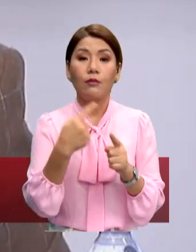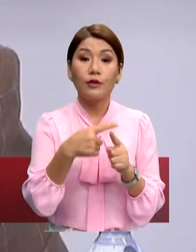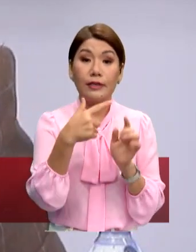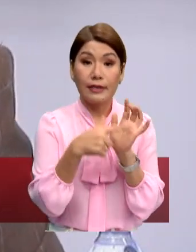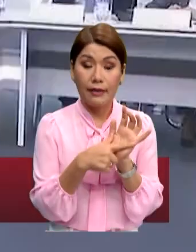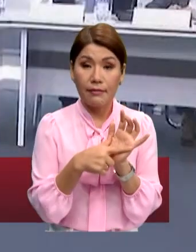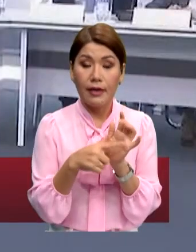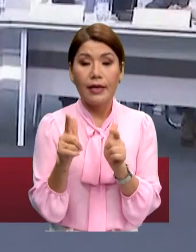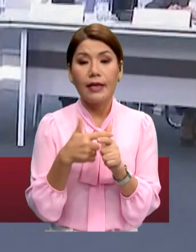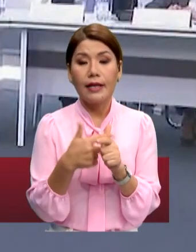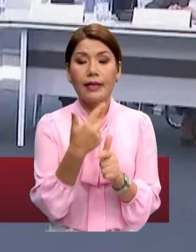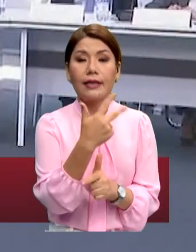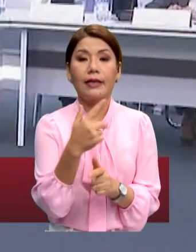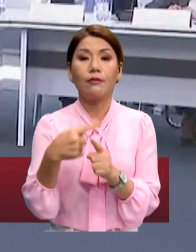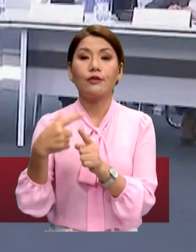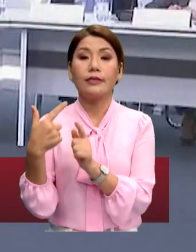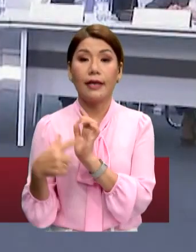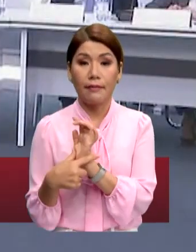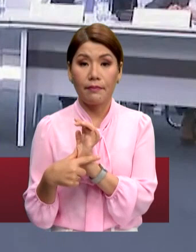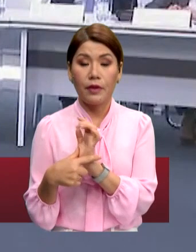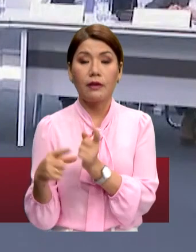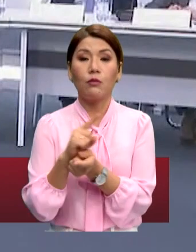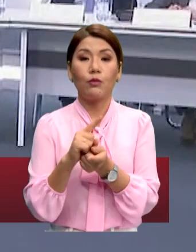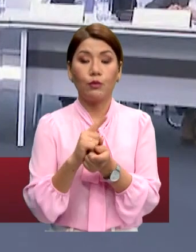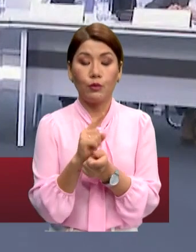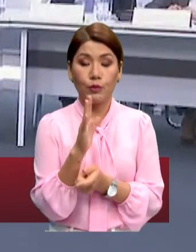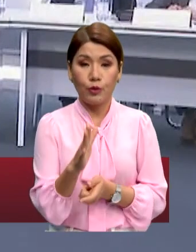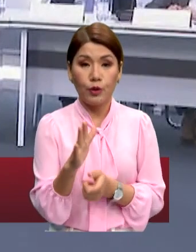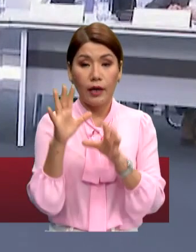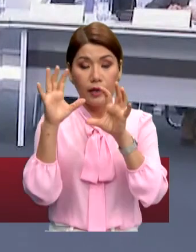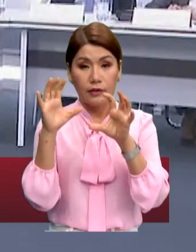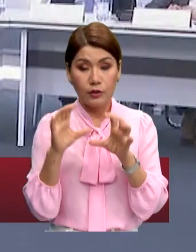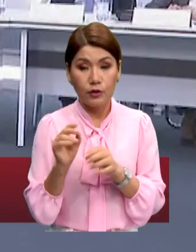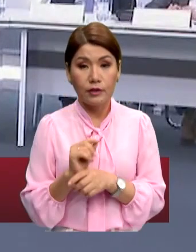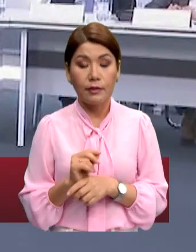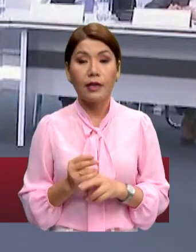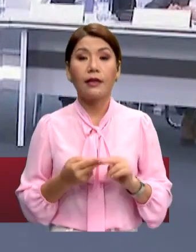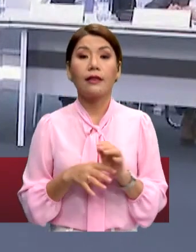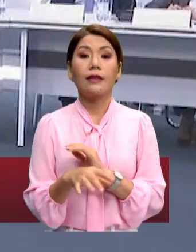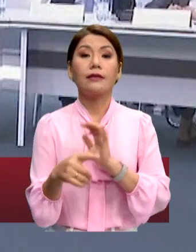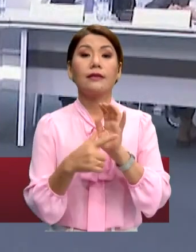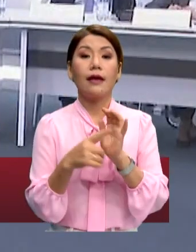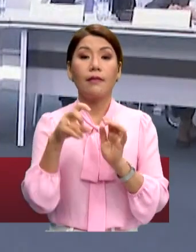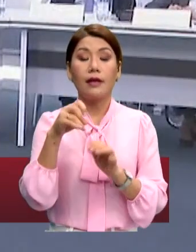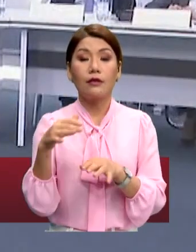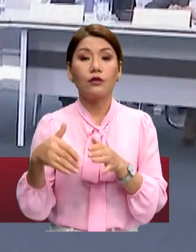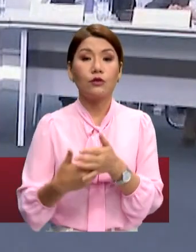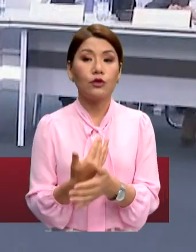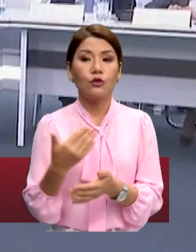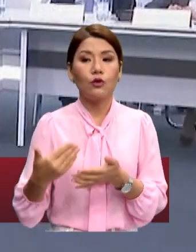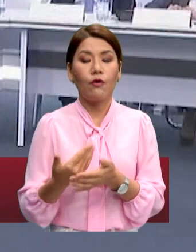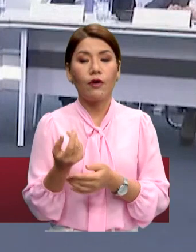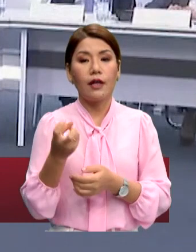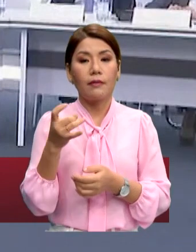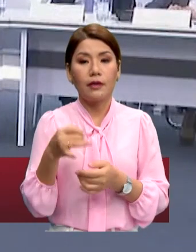3+5+7. Вот. Или 3+7. То есть, соответственно, будут изменения в Конституцию на 7 лет, и после этого президент избирается на 7 лет. И в